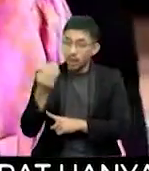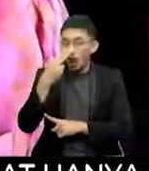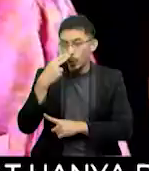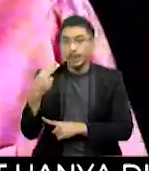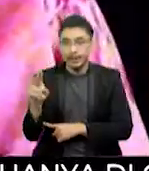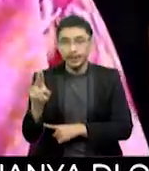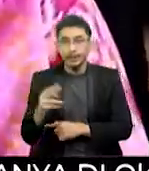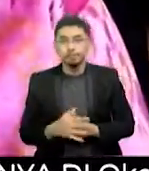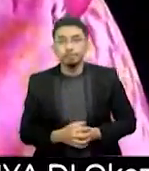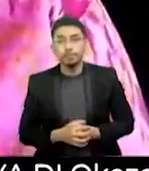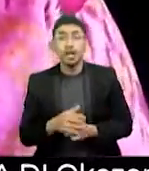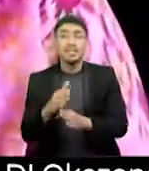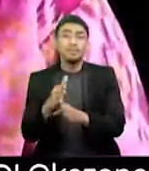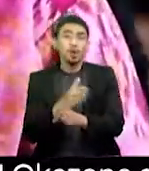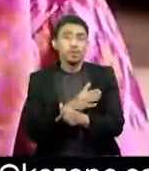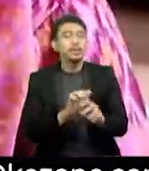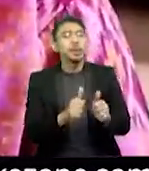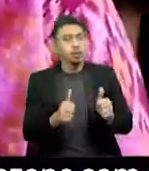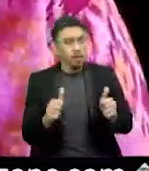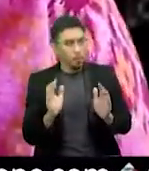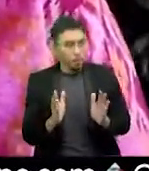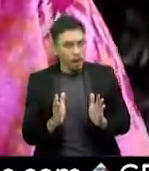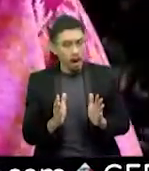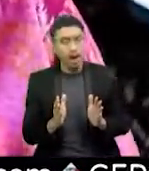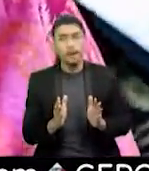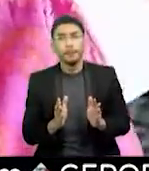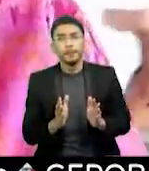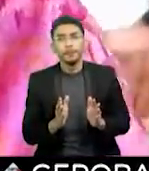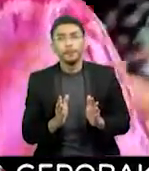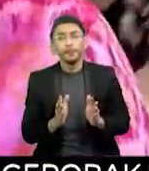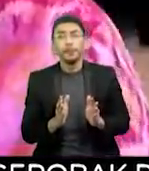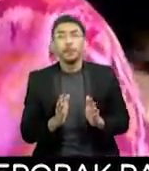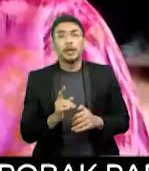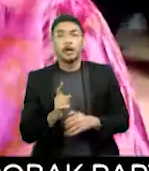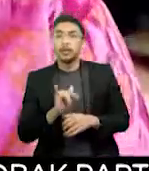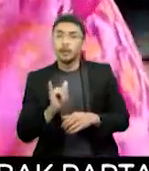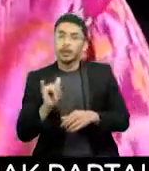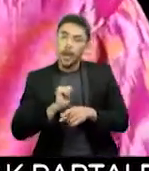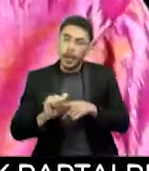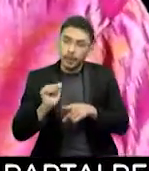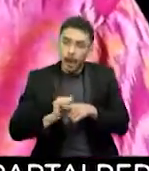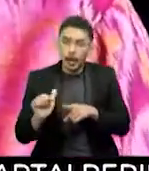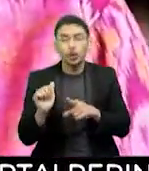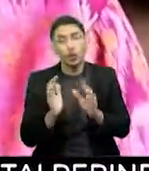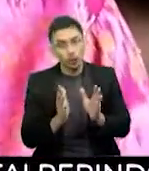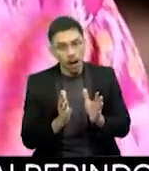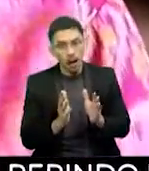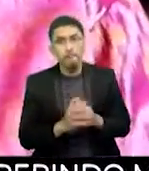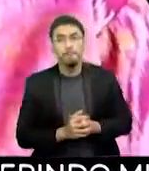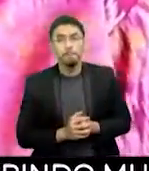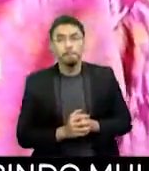hari sudah kita siapkan dan setiap Jawa hari sudah kita mengadakan beberapa kali simulasi. Bahkan Bali sudah